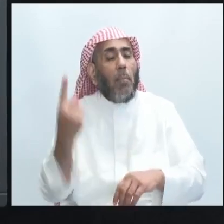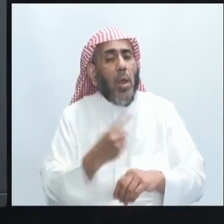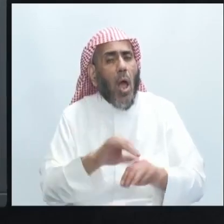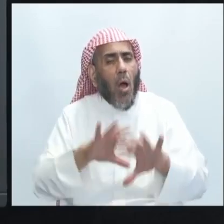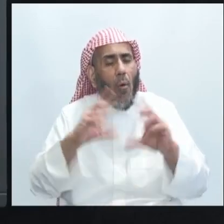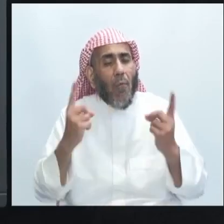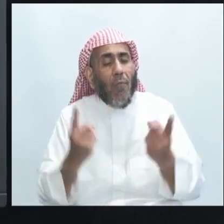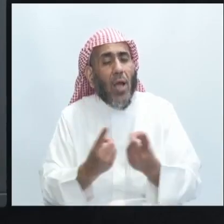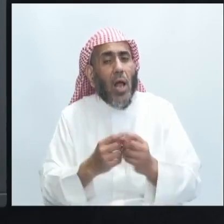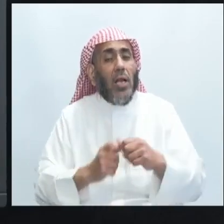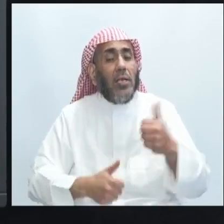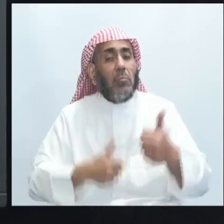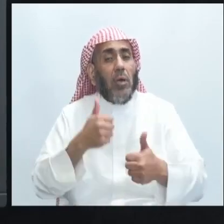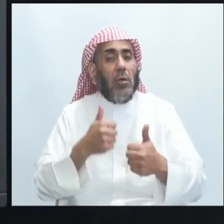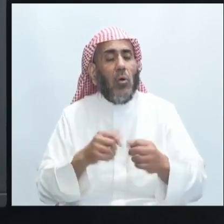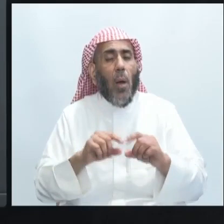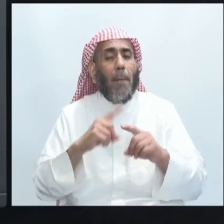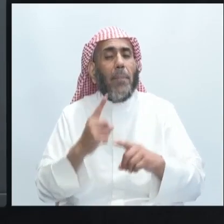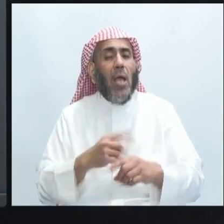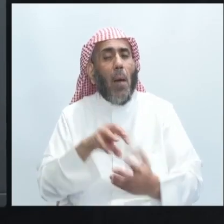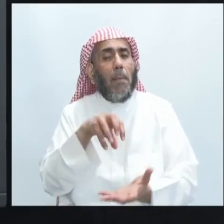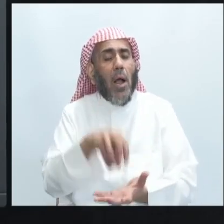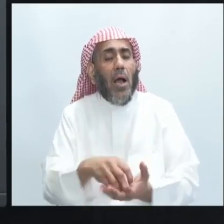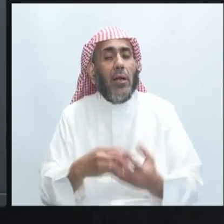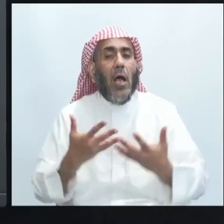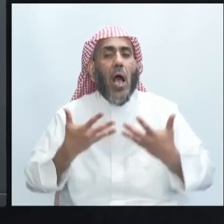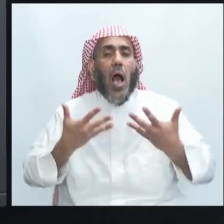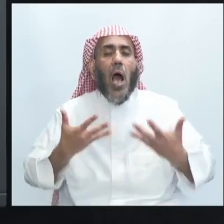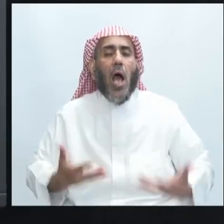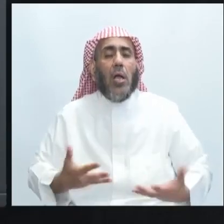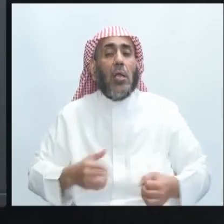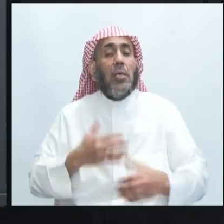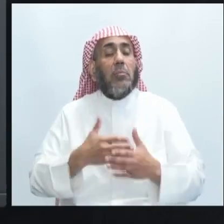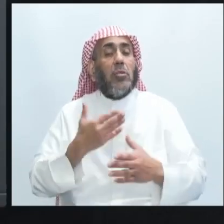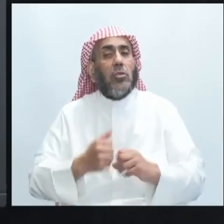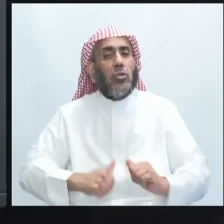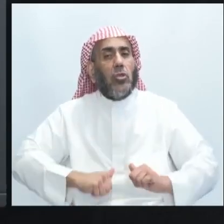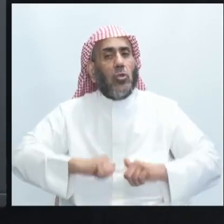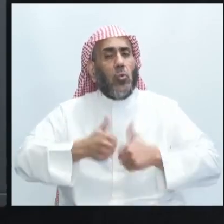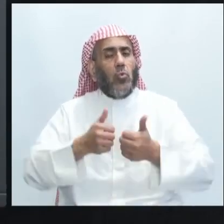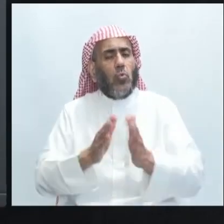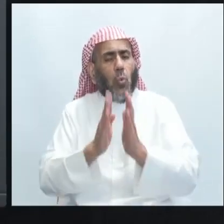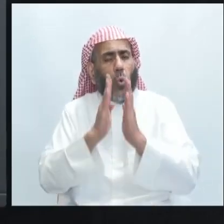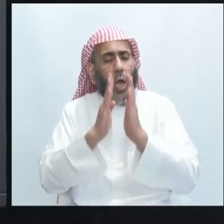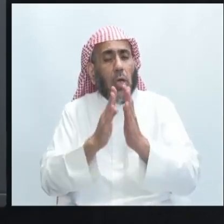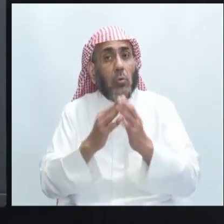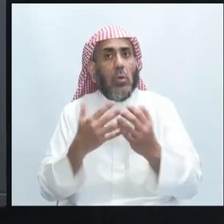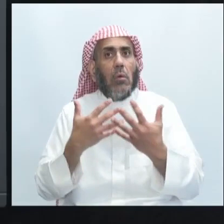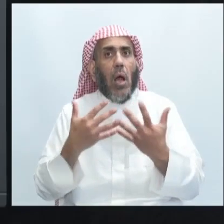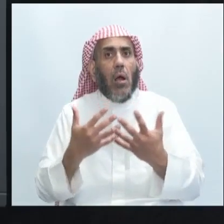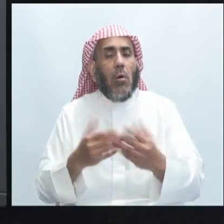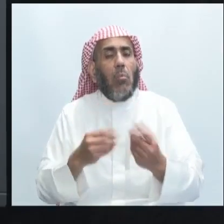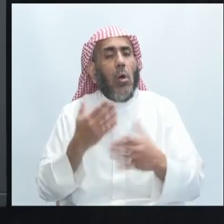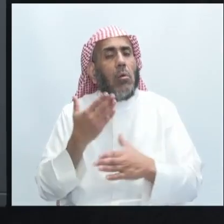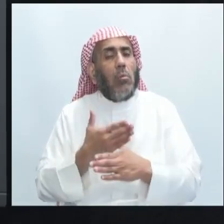تكونون فيها في حال الاختبارات ان تكون هادئه لكي تستطيعون ان توجهوا وتركز انتباهكم